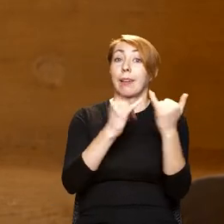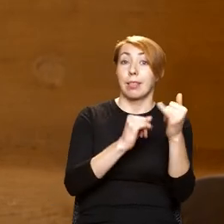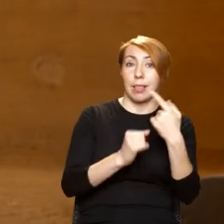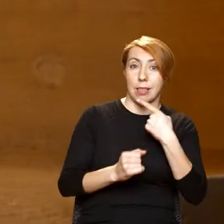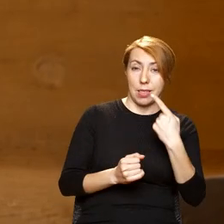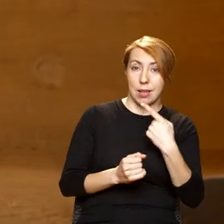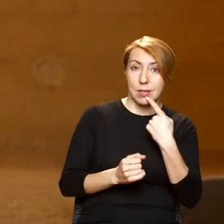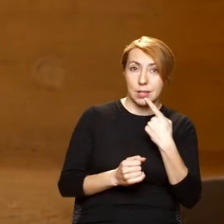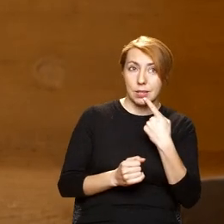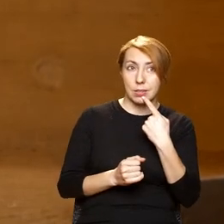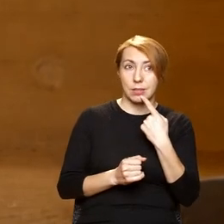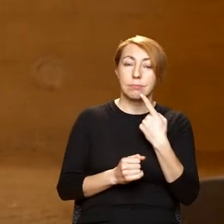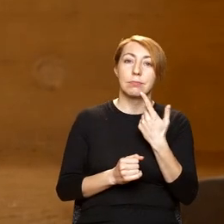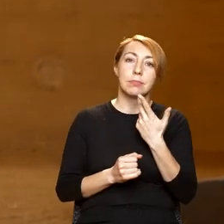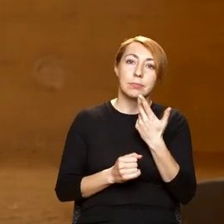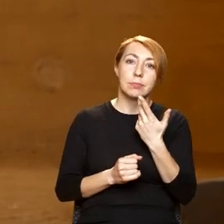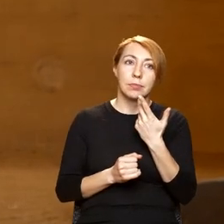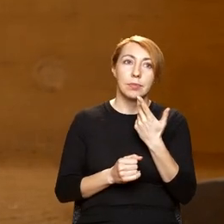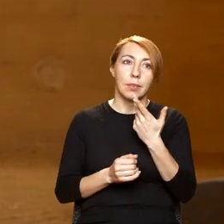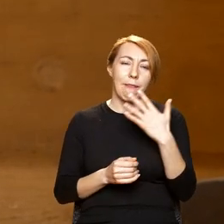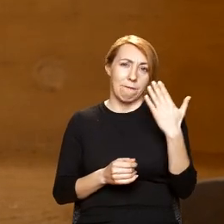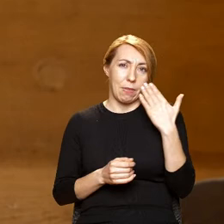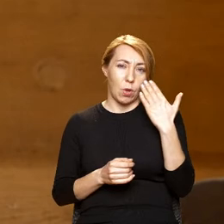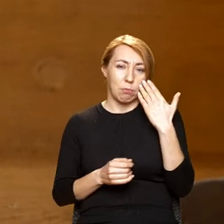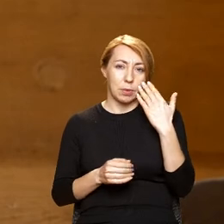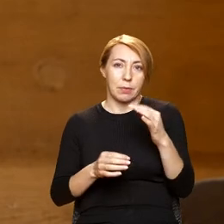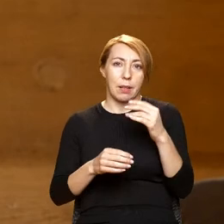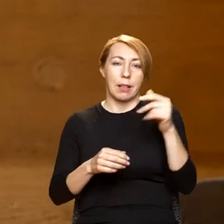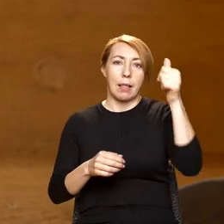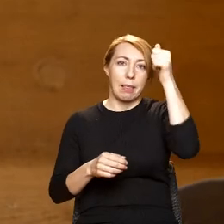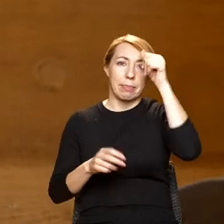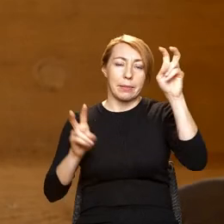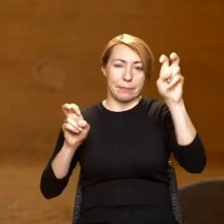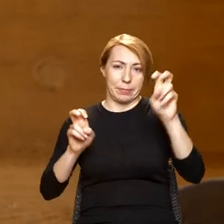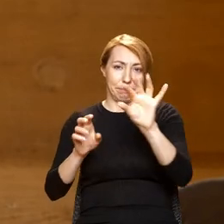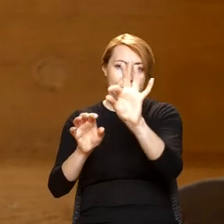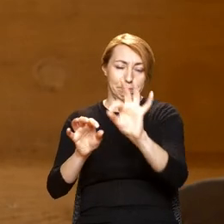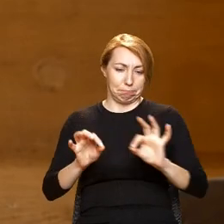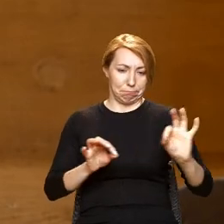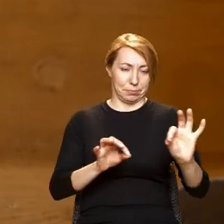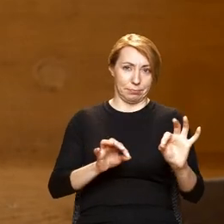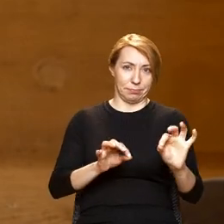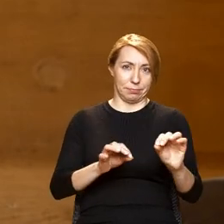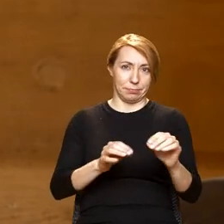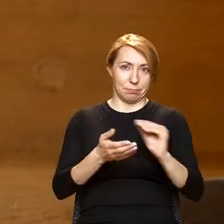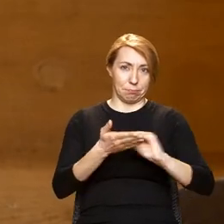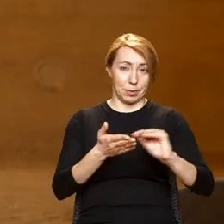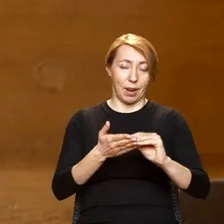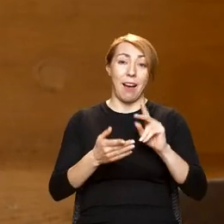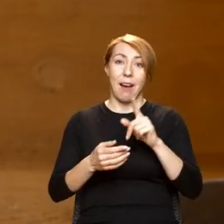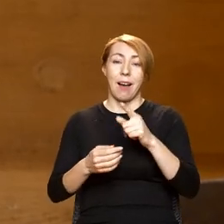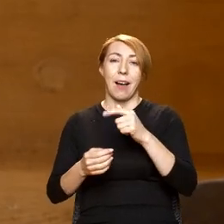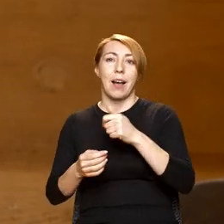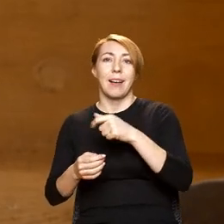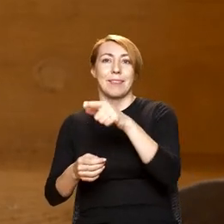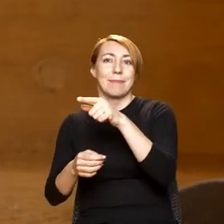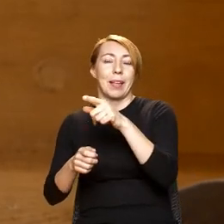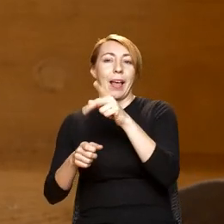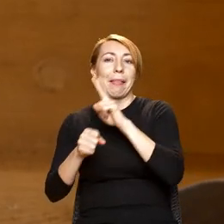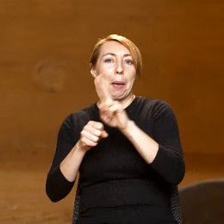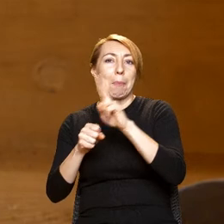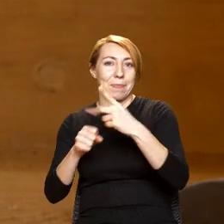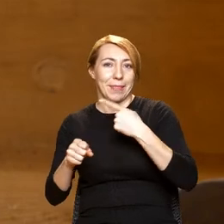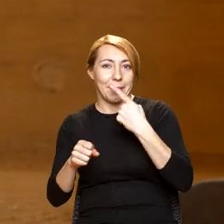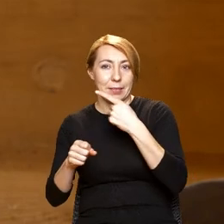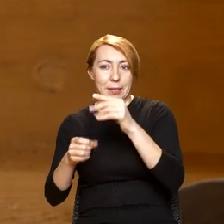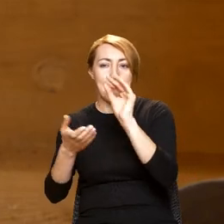języków, no to wiadomo, że się po prostu przepisuje tę nazwę. Natomiast z japońskiego nie tylko nie można